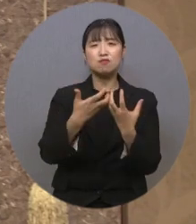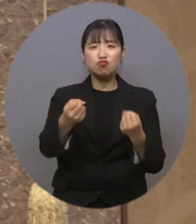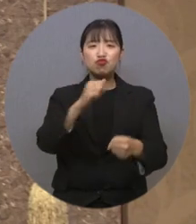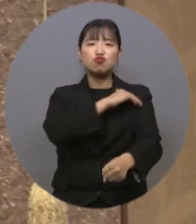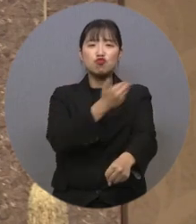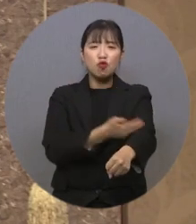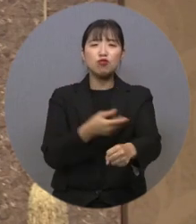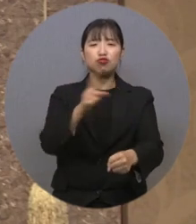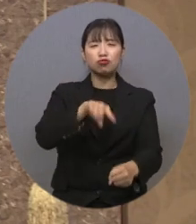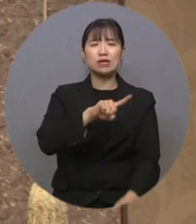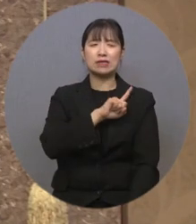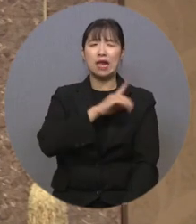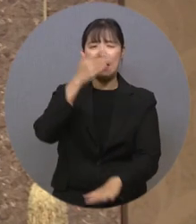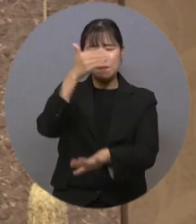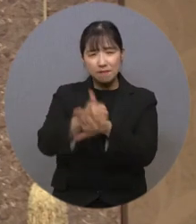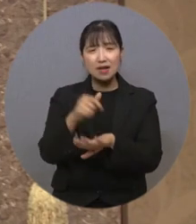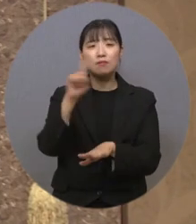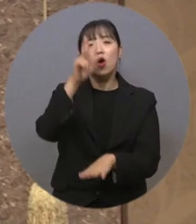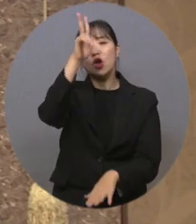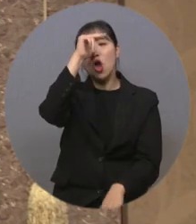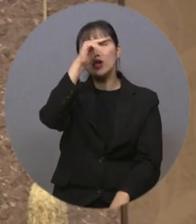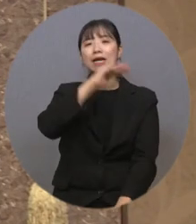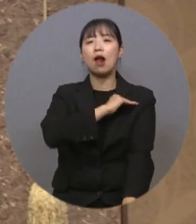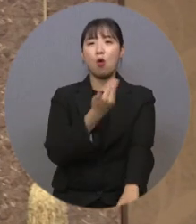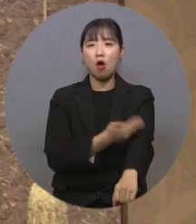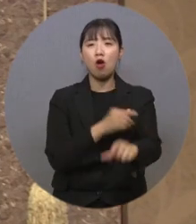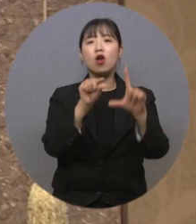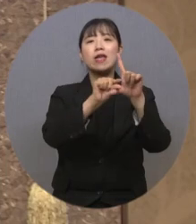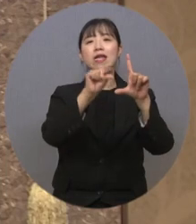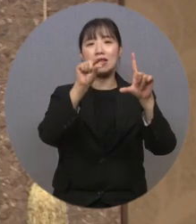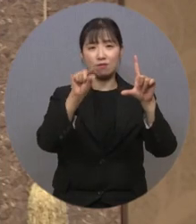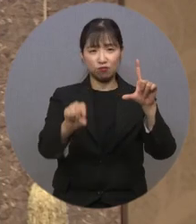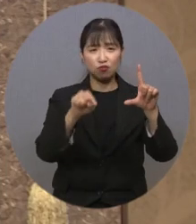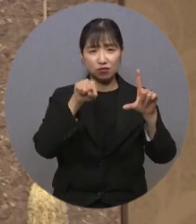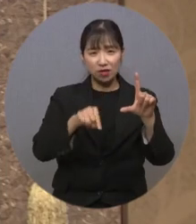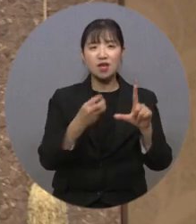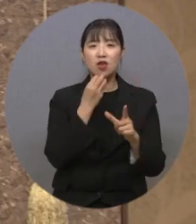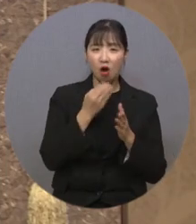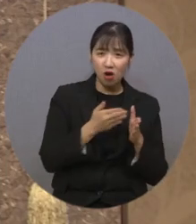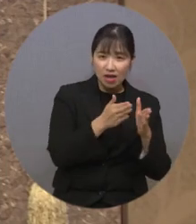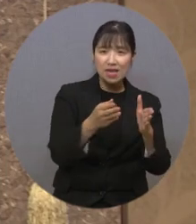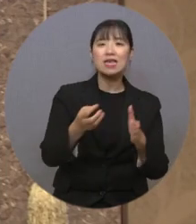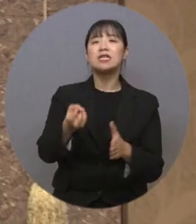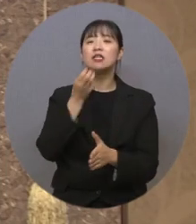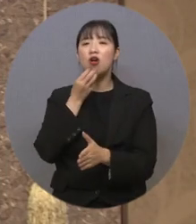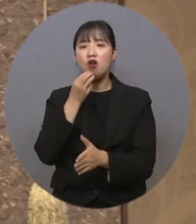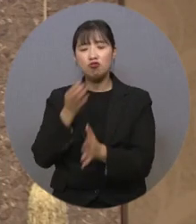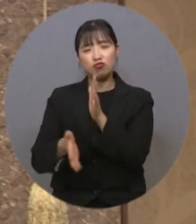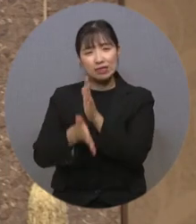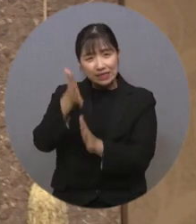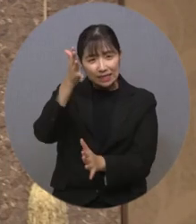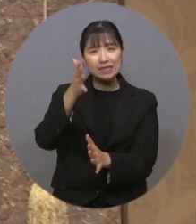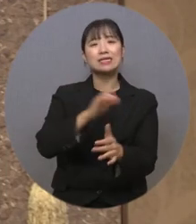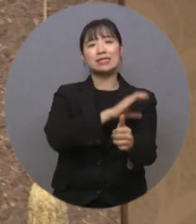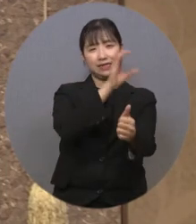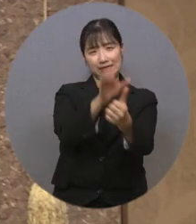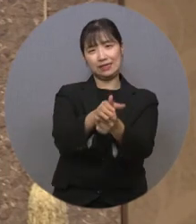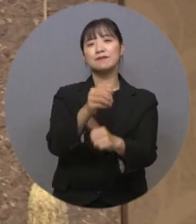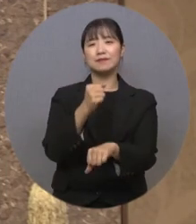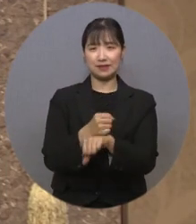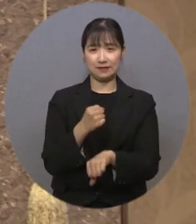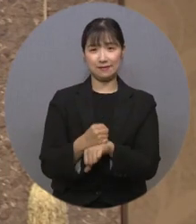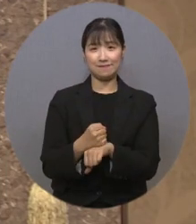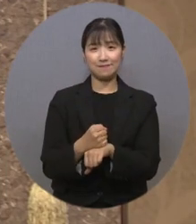부분을 경찰권의 일부분을 저희 경기도나 서울시나 이런 지방자치의 일부